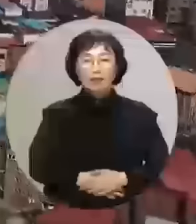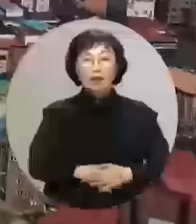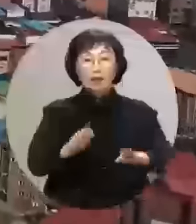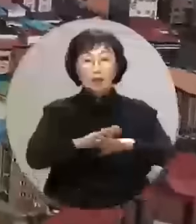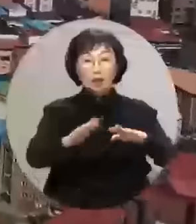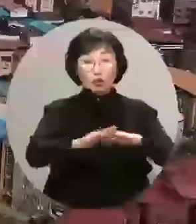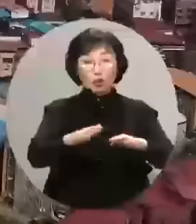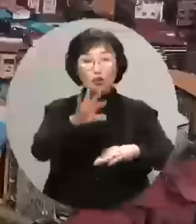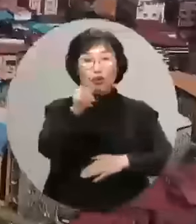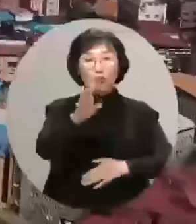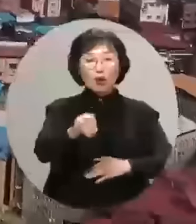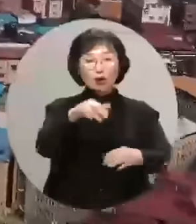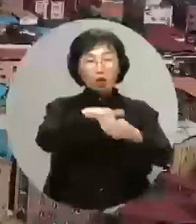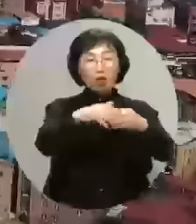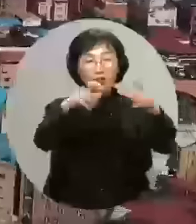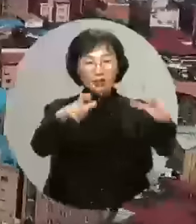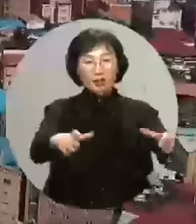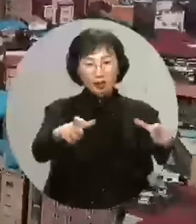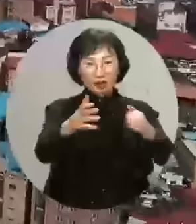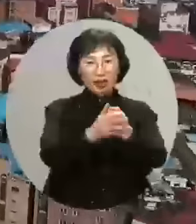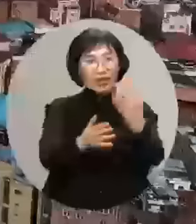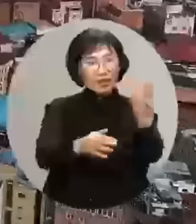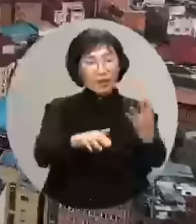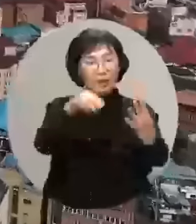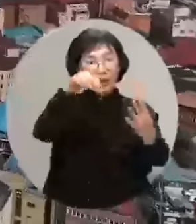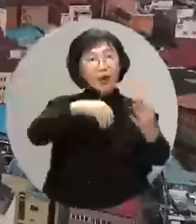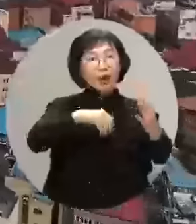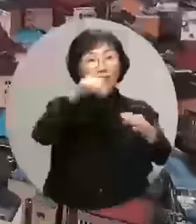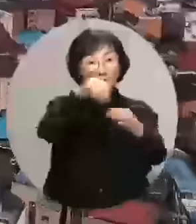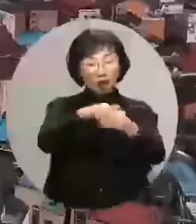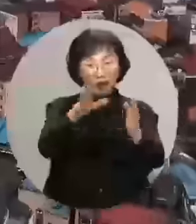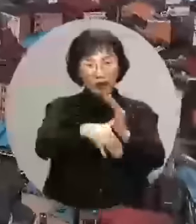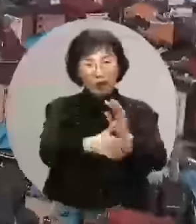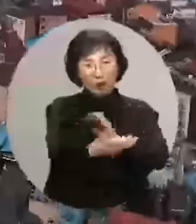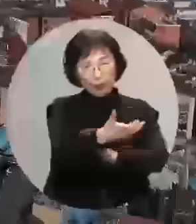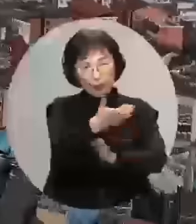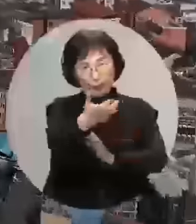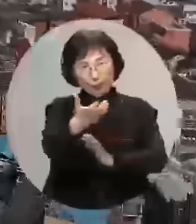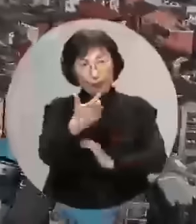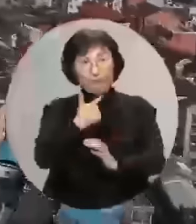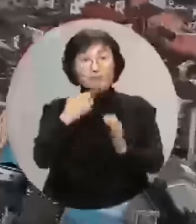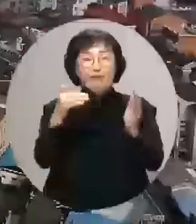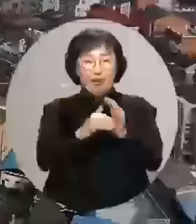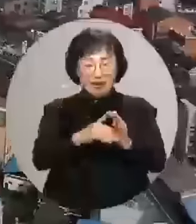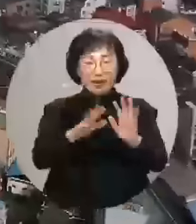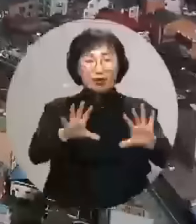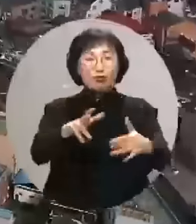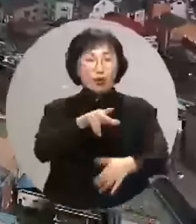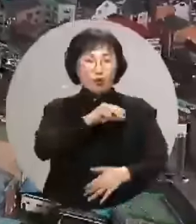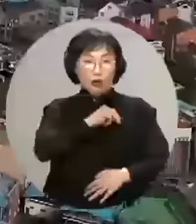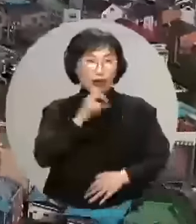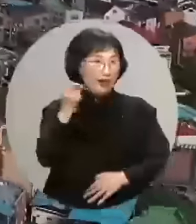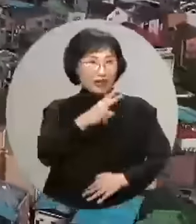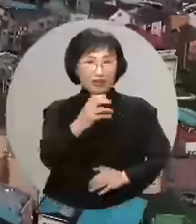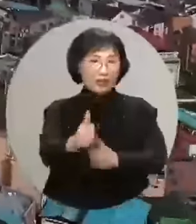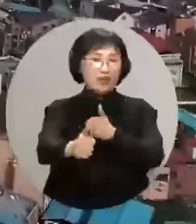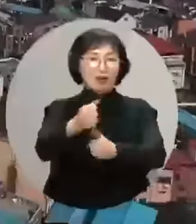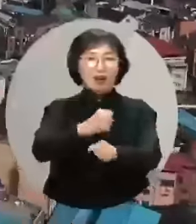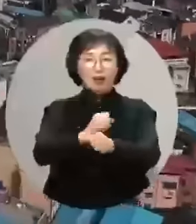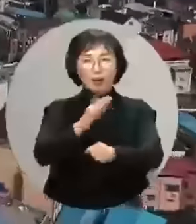전주시병 선거구는 앞선 네번의 총선에서 번갈아가며 지역구를 가져갔던 전현직 국회의원이 또다시